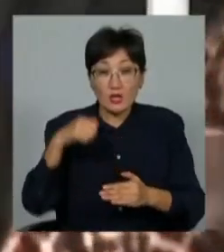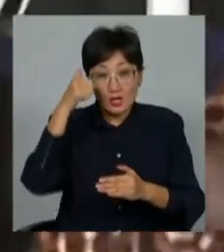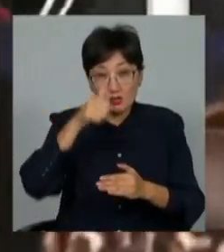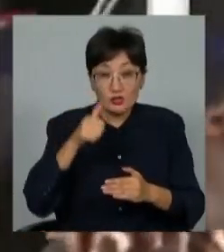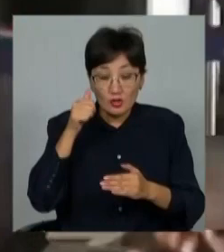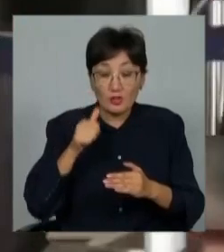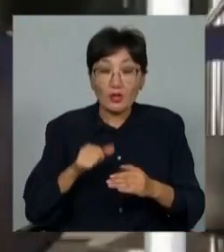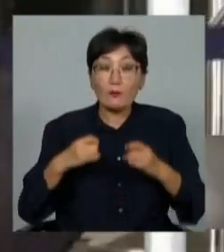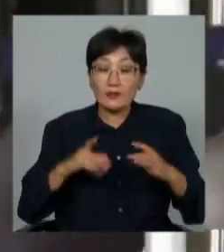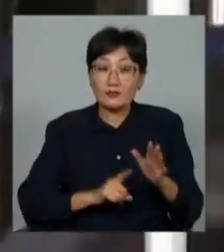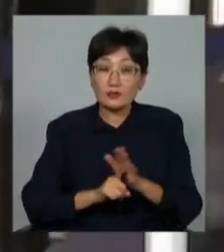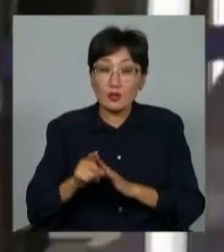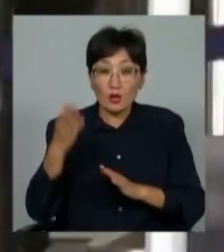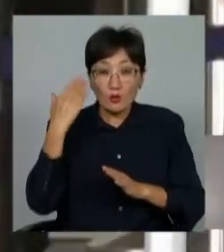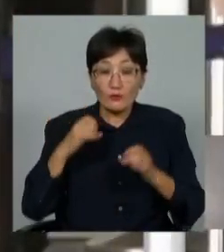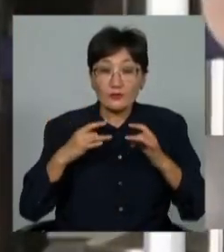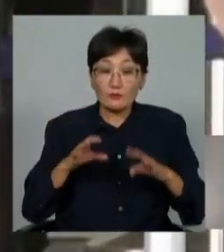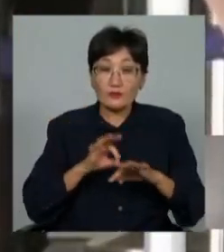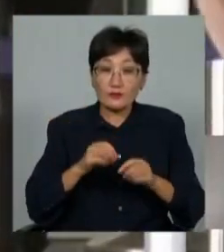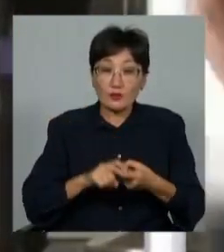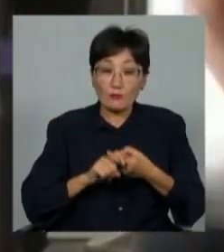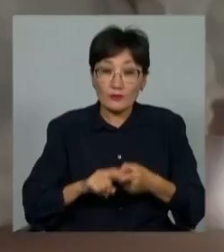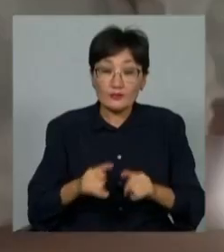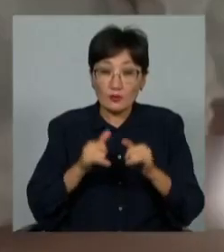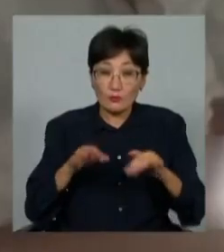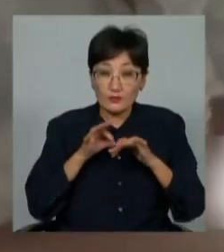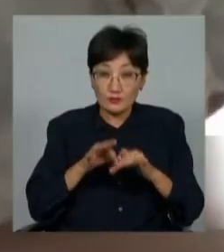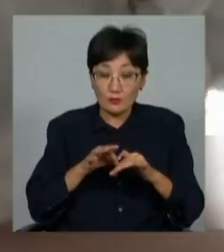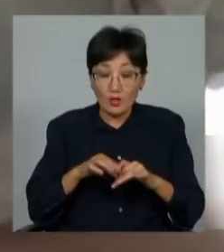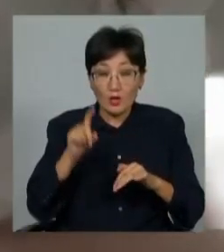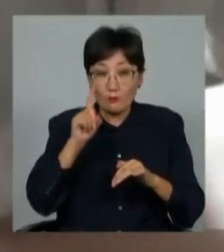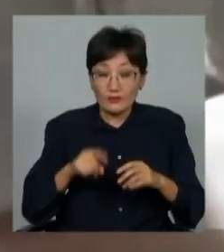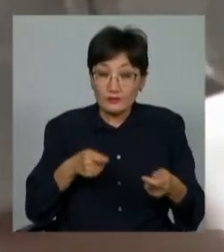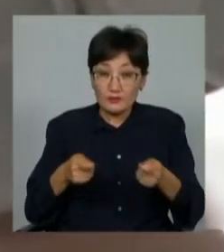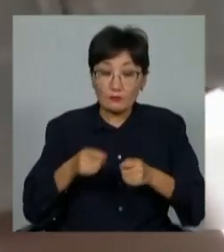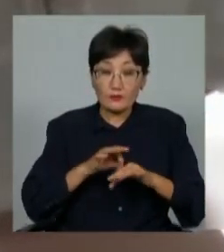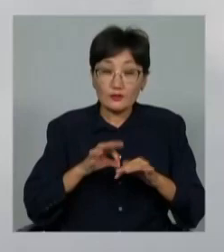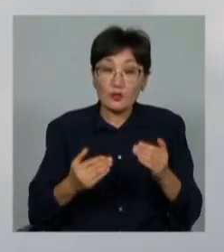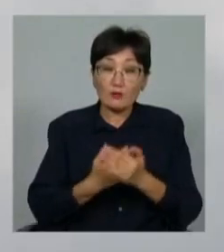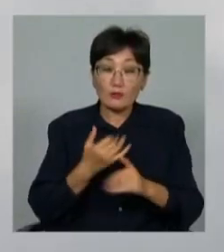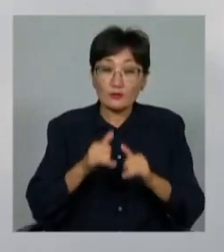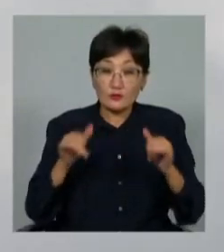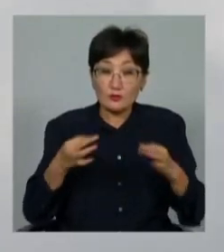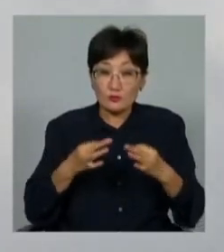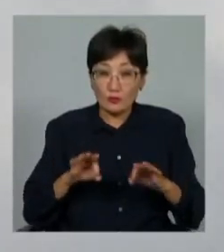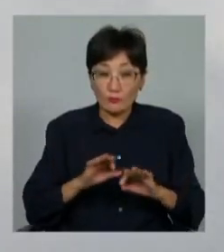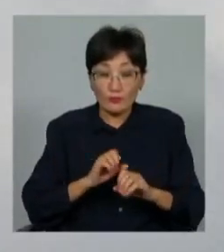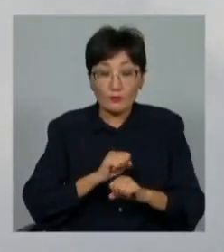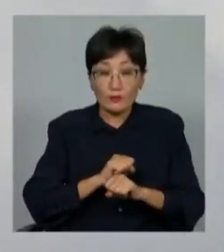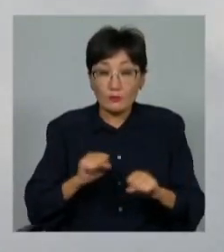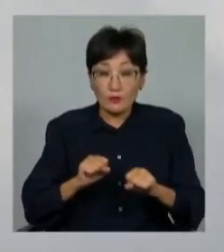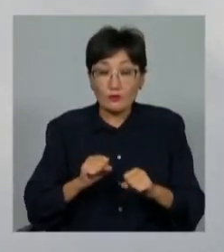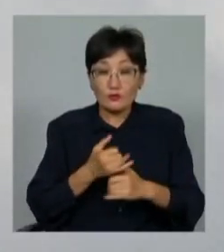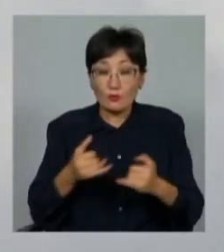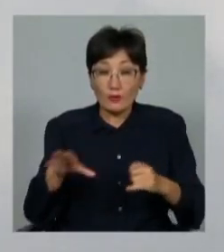Хашана басталады. Өткен жылы мирам инфекцияның күрт өсуіне алып келді. Биыл Израиль билігі аурудың қайта өршуіне жол бермеу үшін